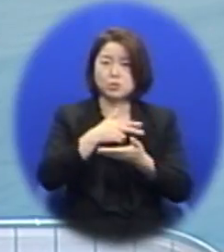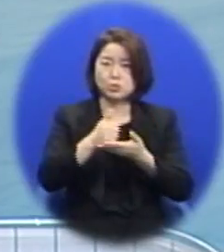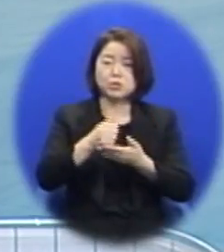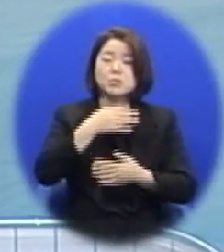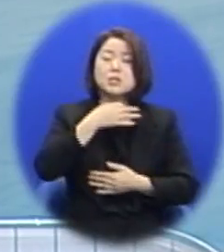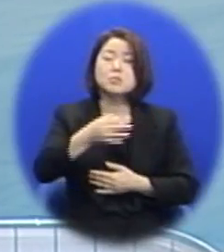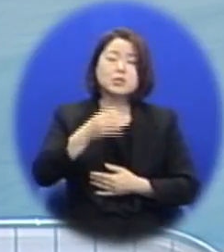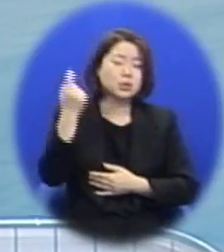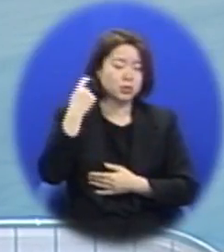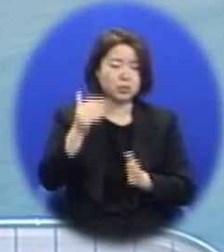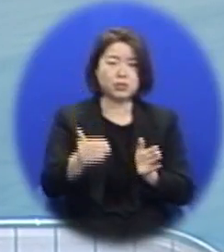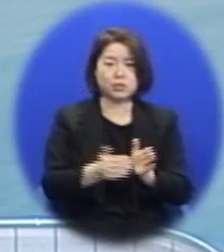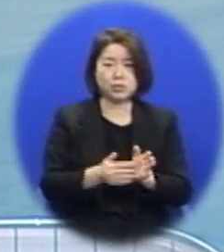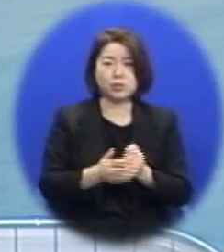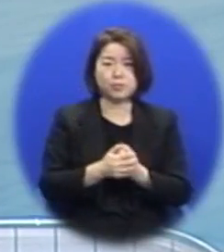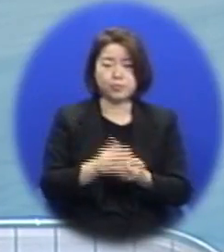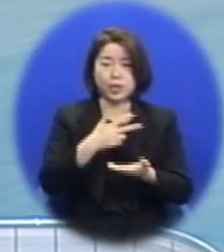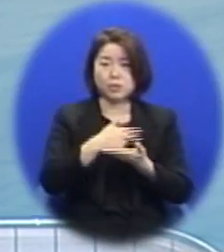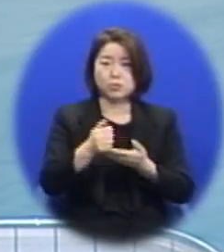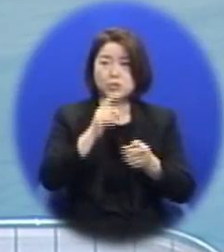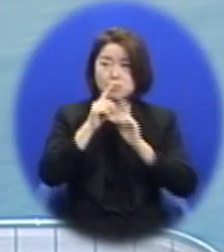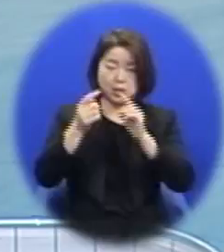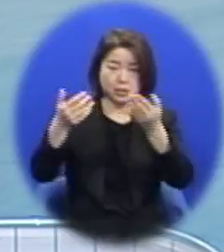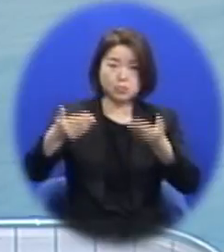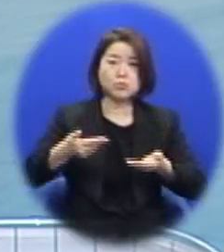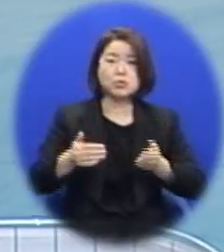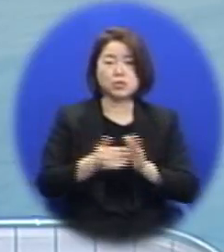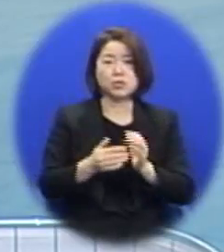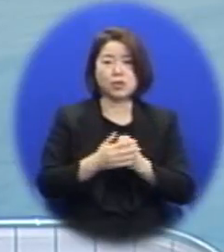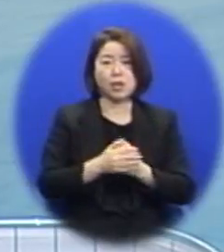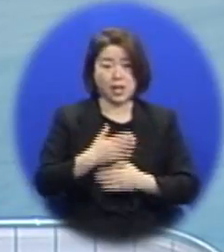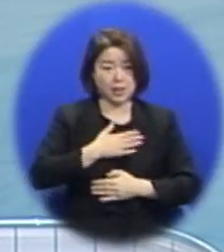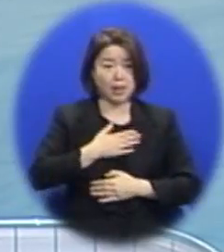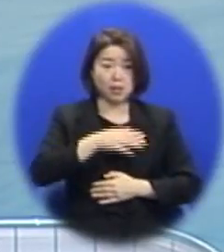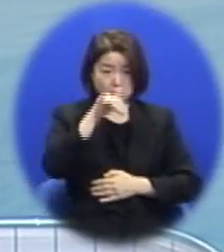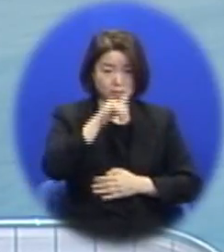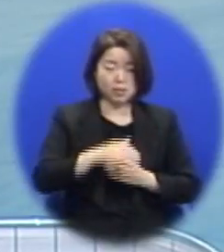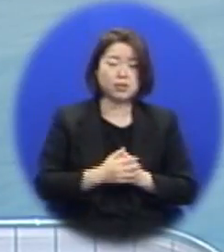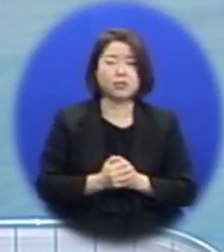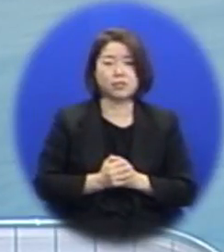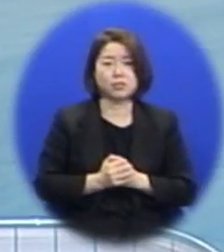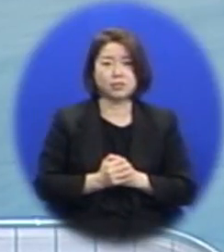들었다는, 주님이 말씀하시더래요. 내가 있잖아.